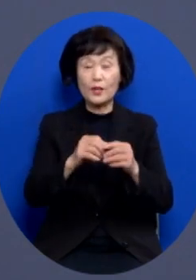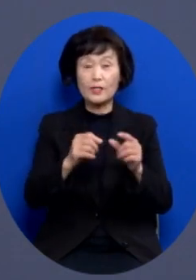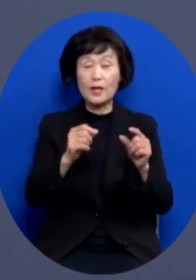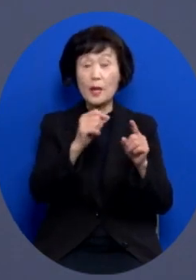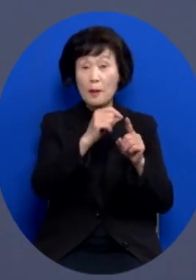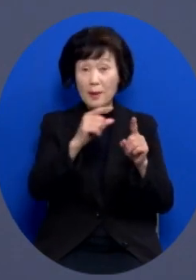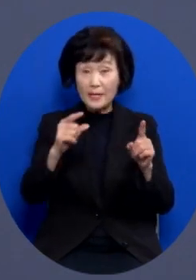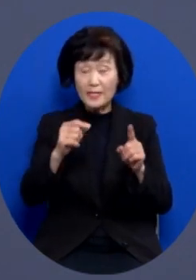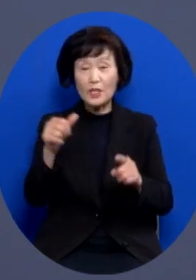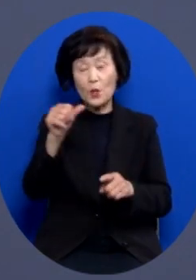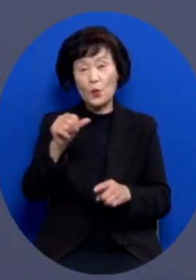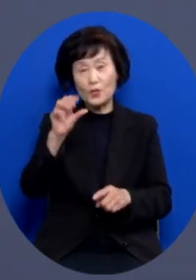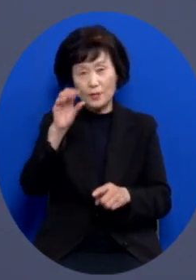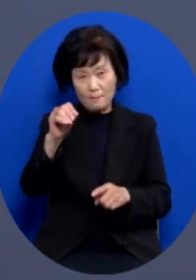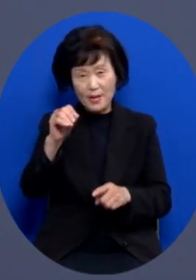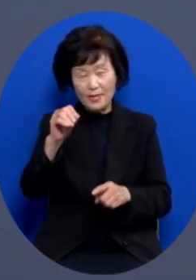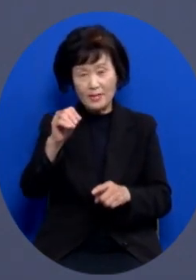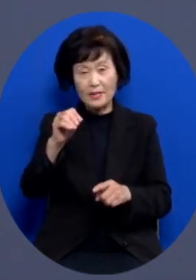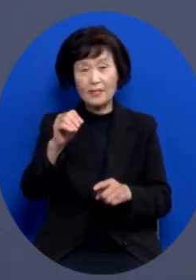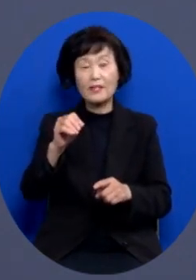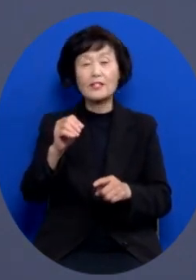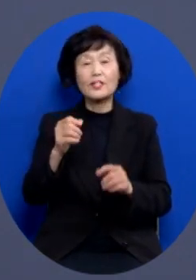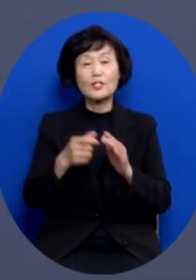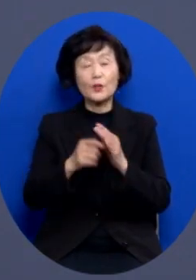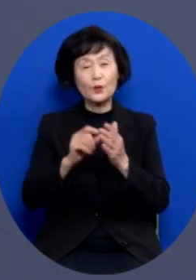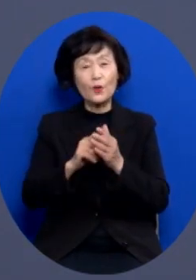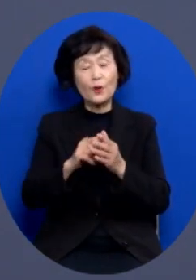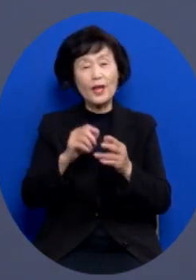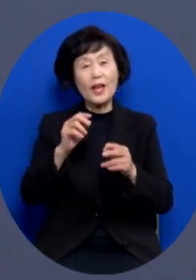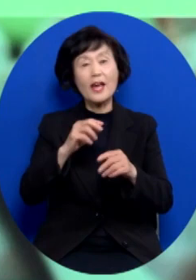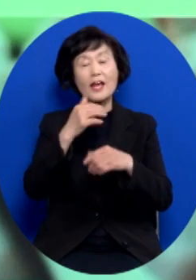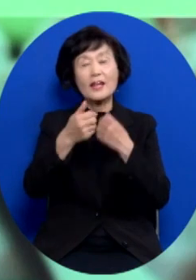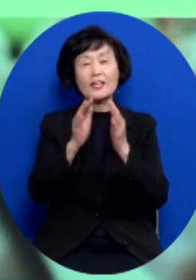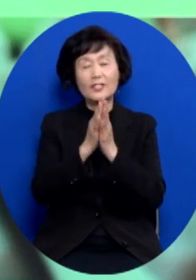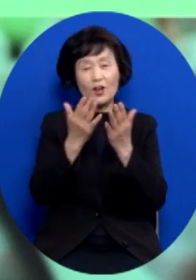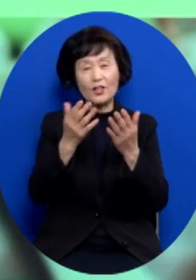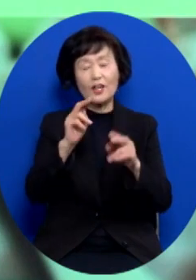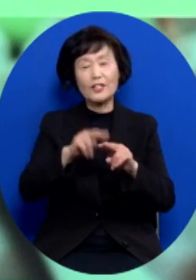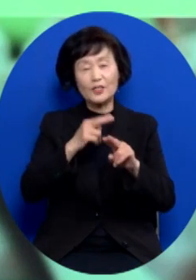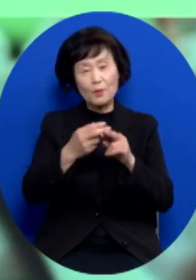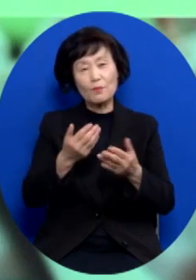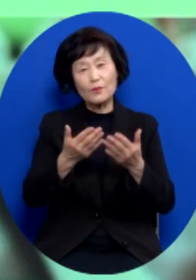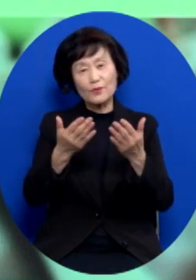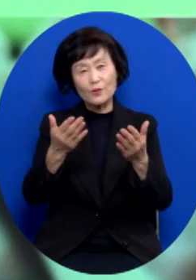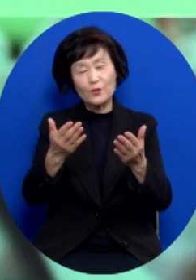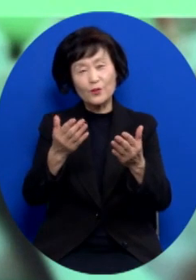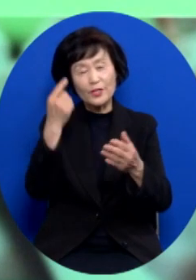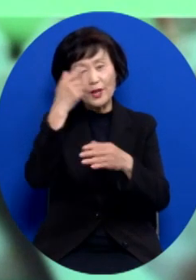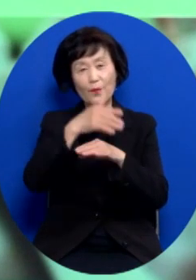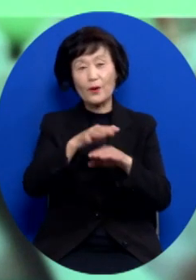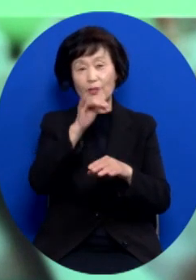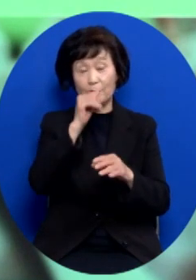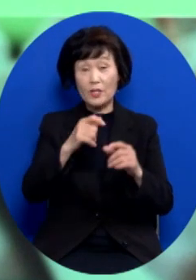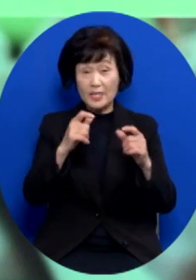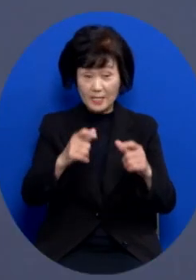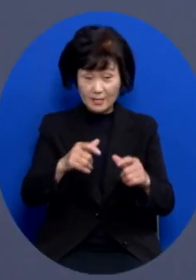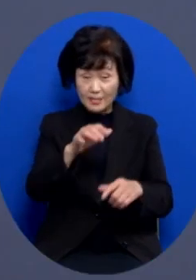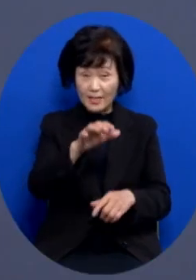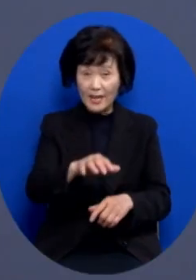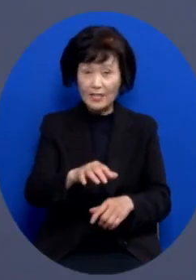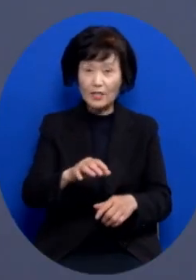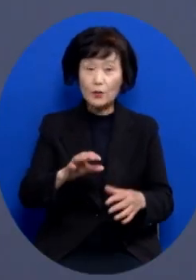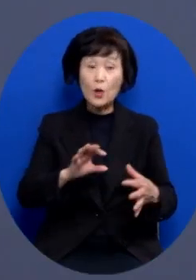5천만원을 저희들 헌신해서 성경을 좀 선물을 하려고 준비를 했습니다 그리고 지역사회에는 저희가